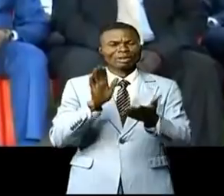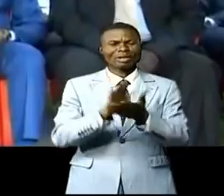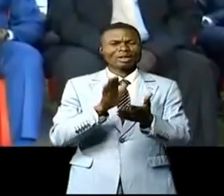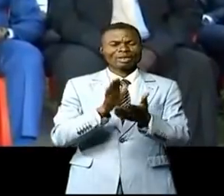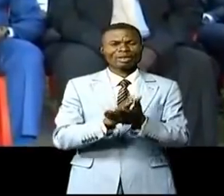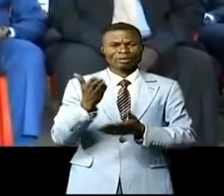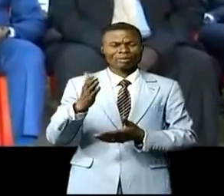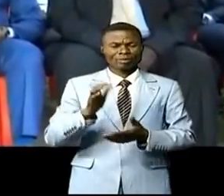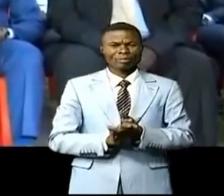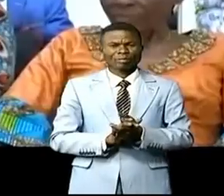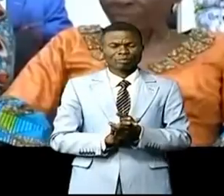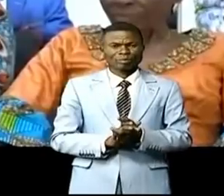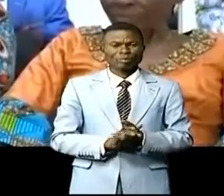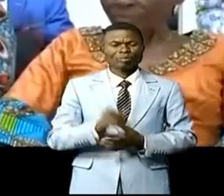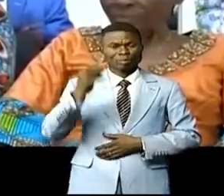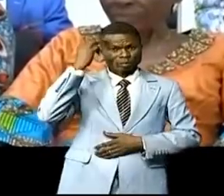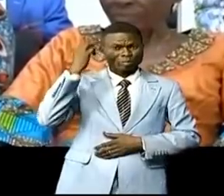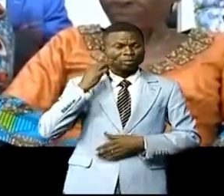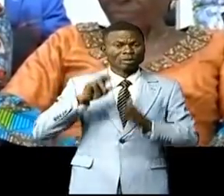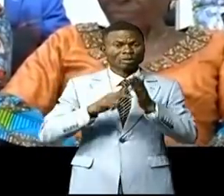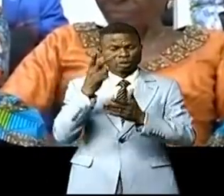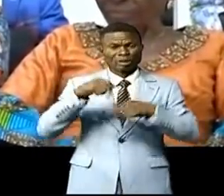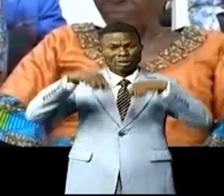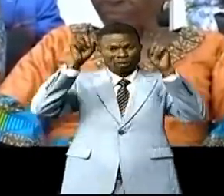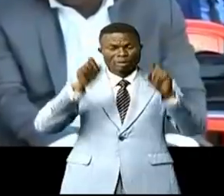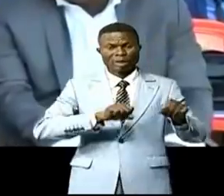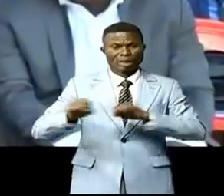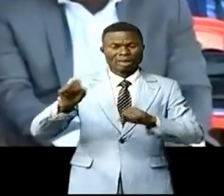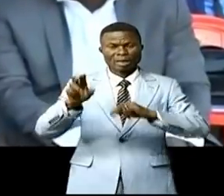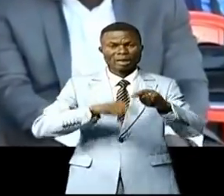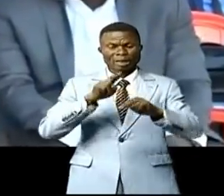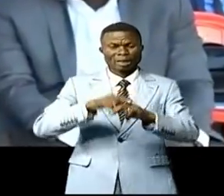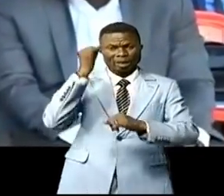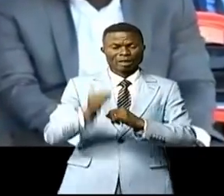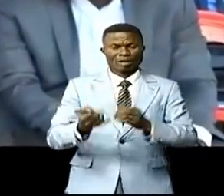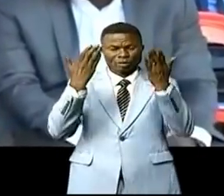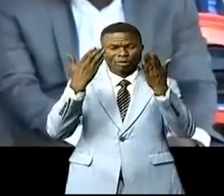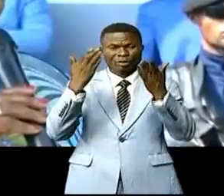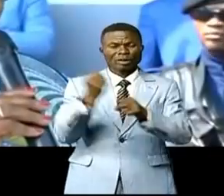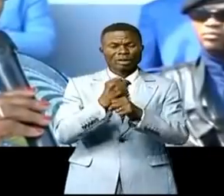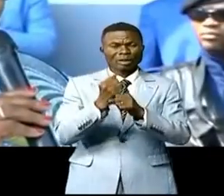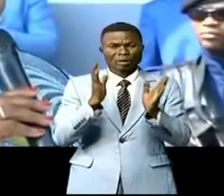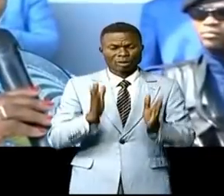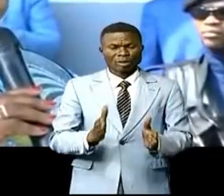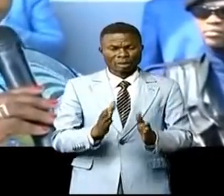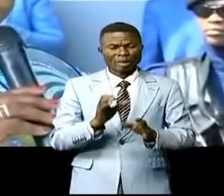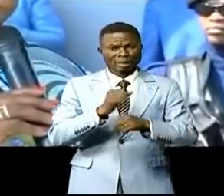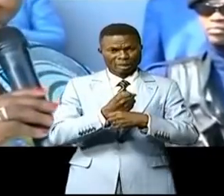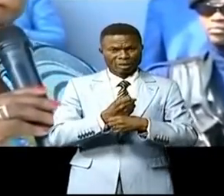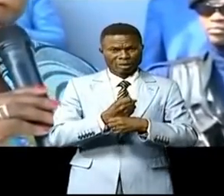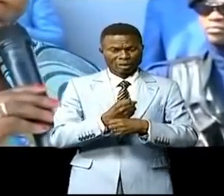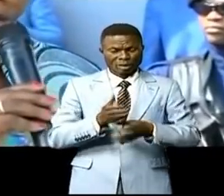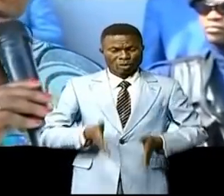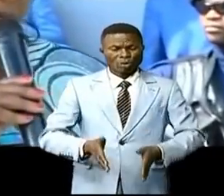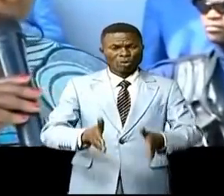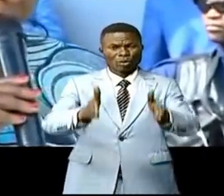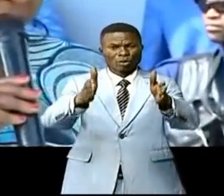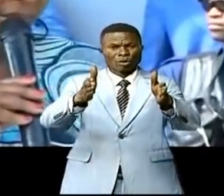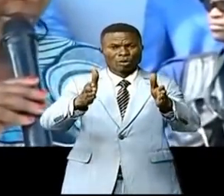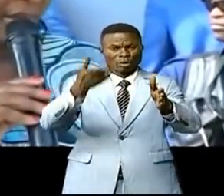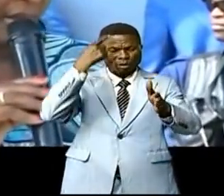Pour Antoinette Kipoulou, cette deuxième édition de l'examen national de fin d'études professionnelles constitue le parchemin pour